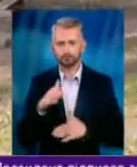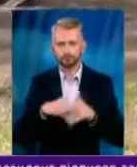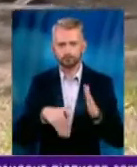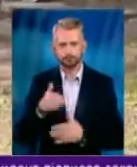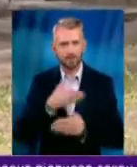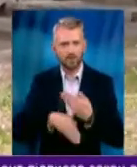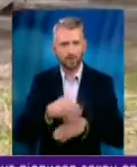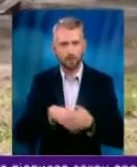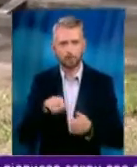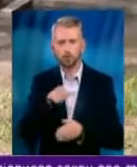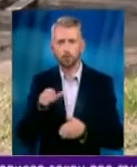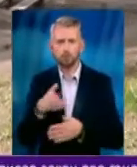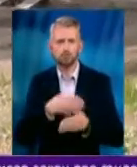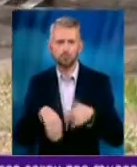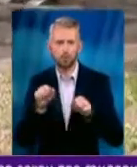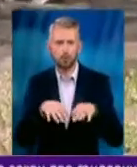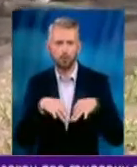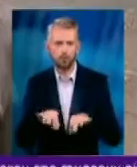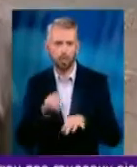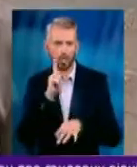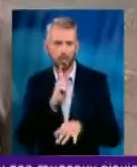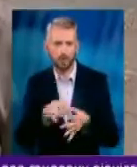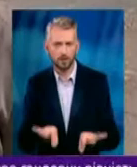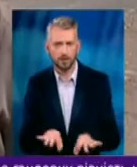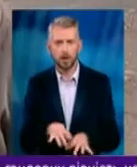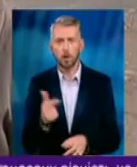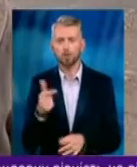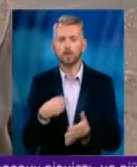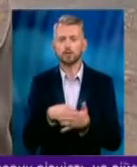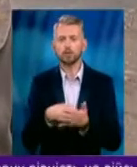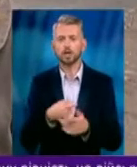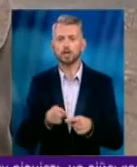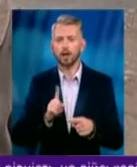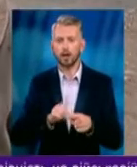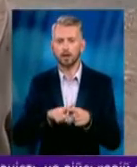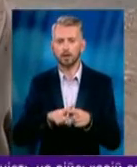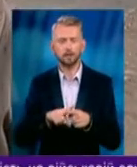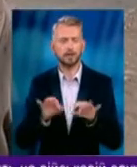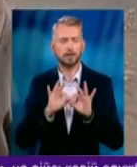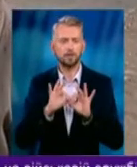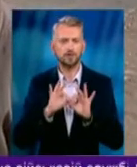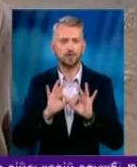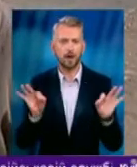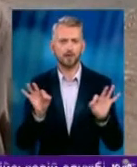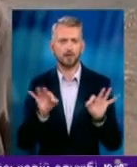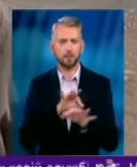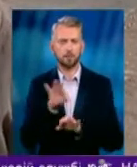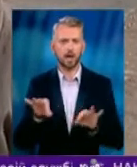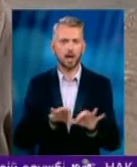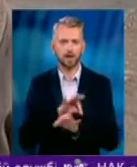інвалідністю теж могли вільно дістатися мальовничого берега. Громадський бюджет – це замечательний такий